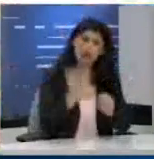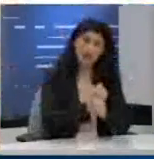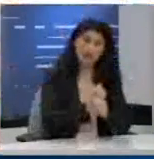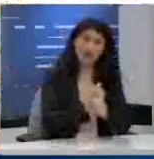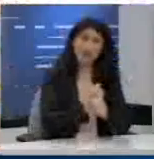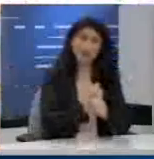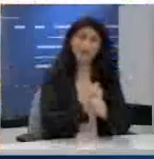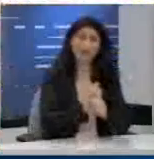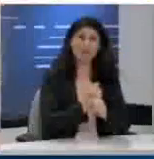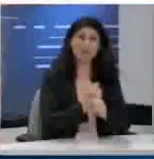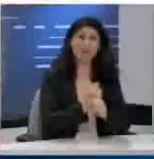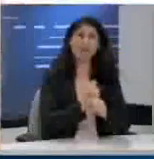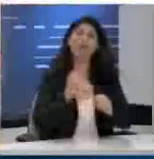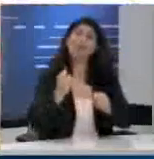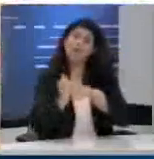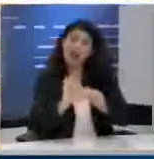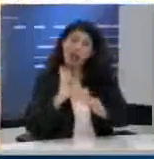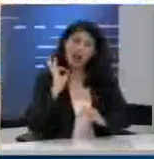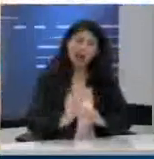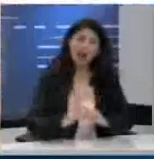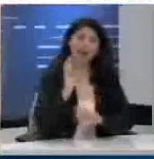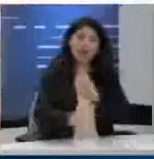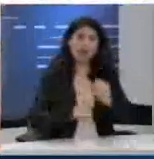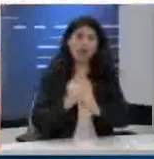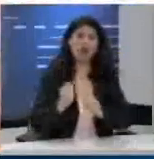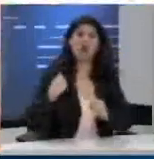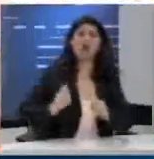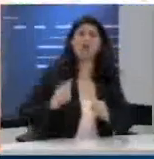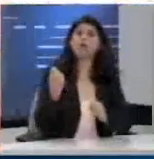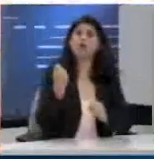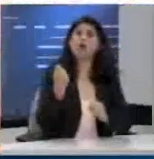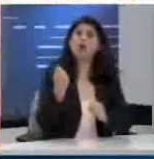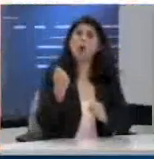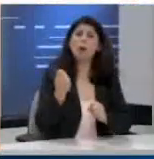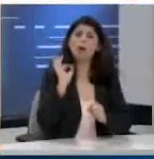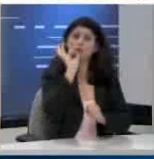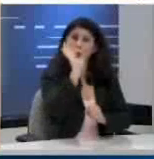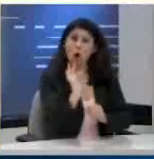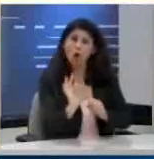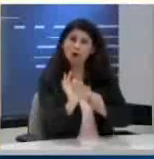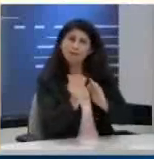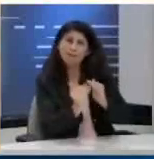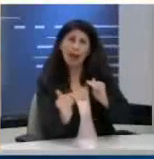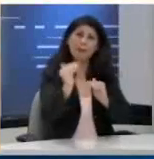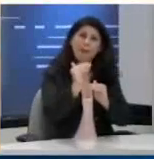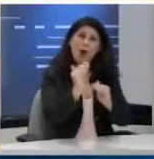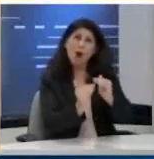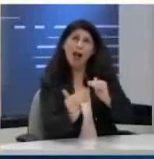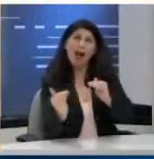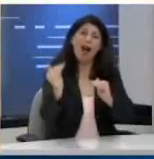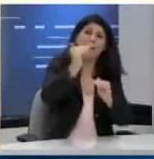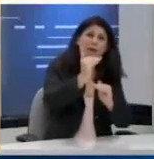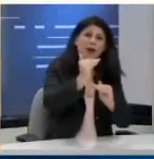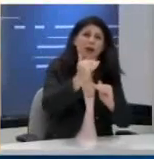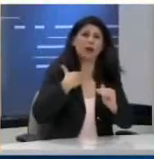πετύχαμε να υπερβαίνουμε κάθε χρόνο τους δημοσιονομικούς στόχους, αλλά συγχρόνως να θωρακίζουμε την οικονομία μας